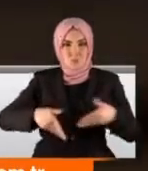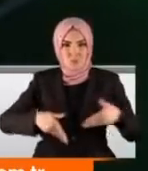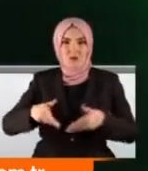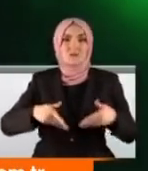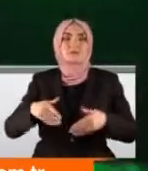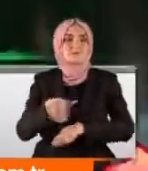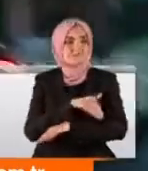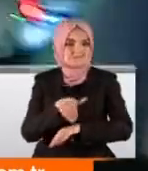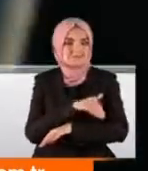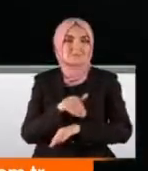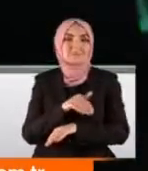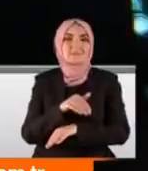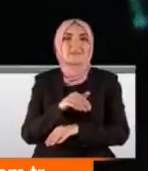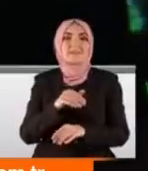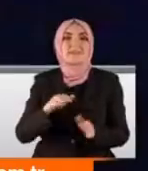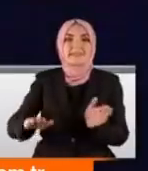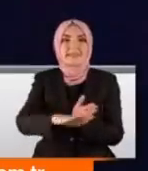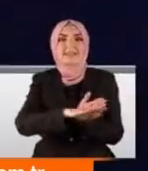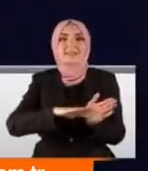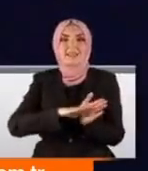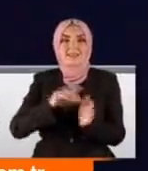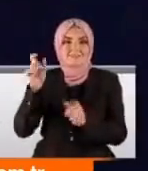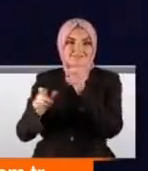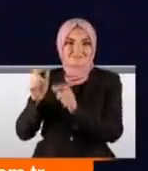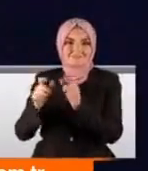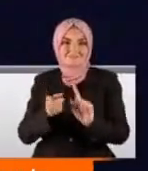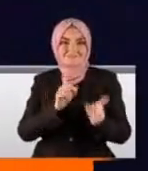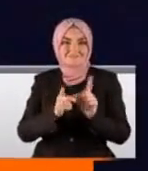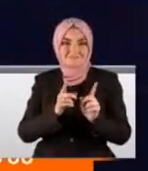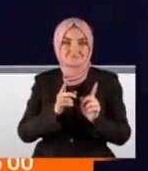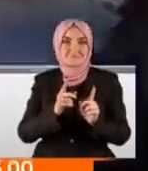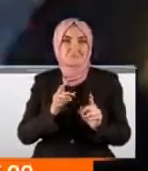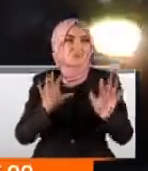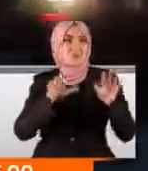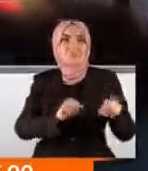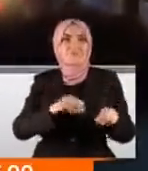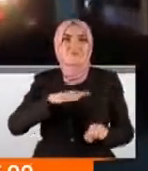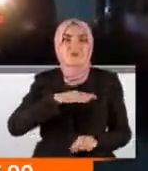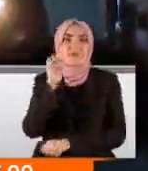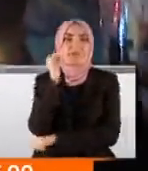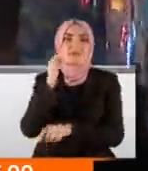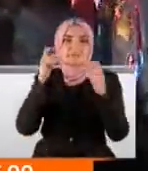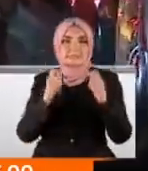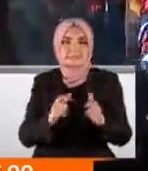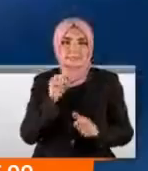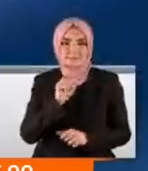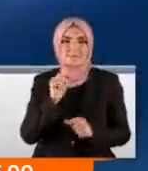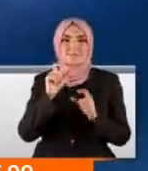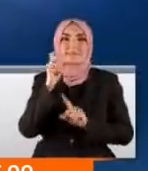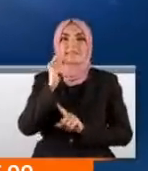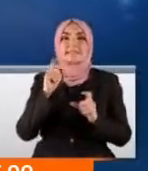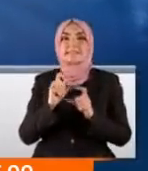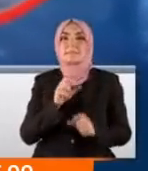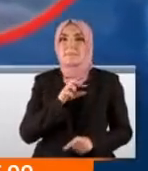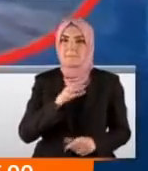caddeler, değnekçiler işgali altında. Burası Taksim. Bir 10-15 dakika müsaade etmiyor musun? Ne İspark ne de bir başka özel otoparka